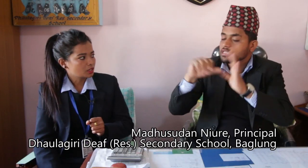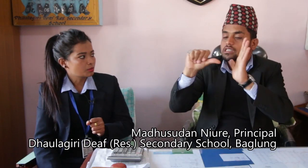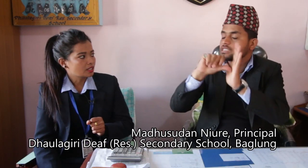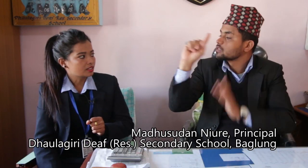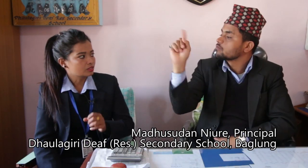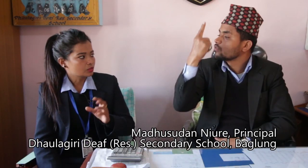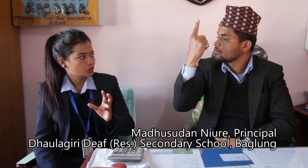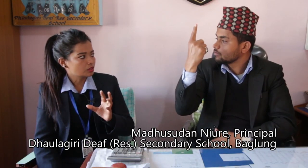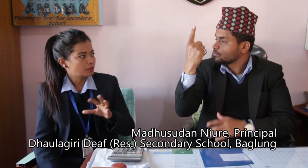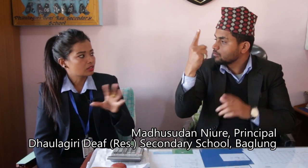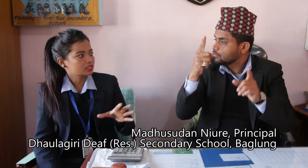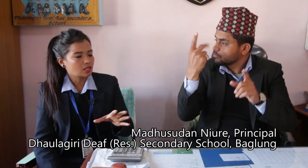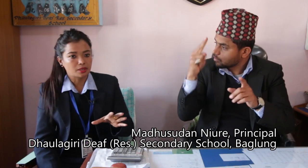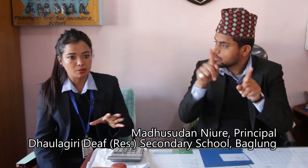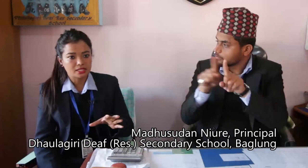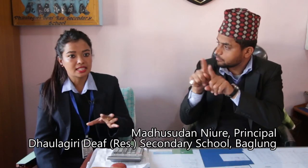जिल्ला माँचे,